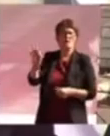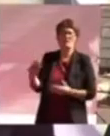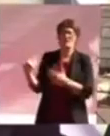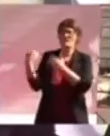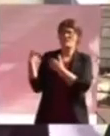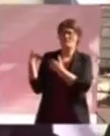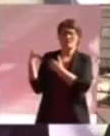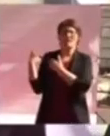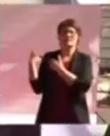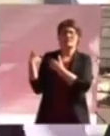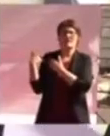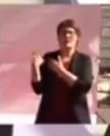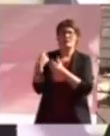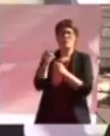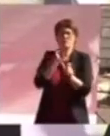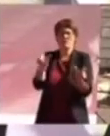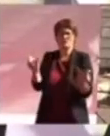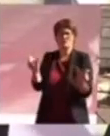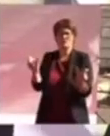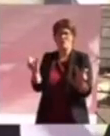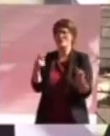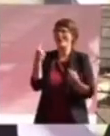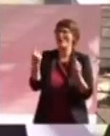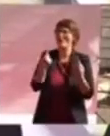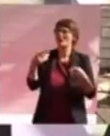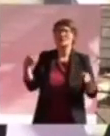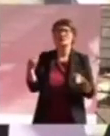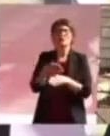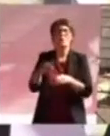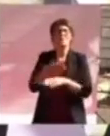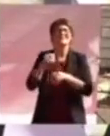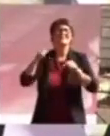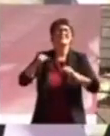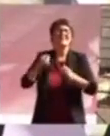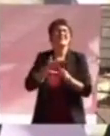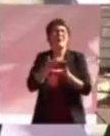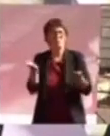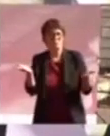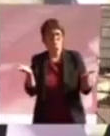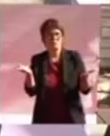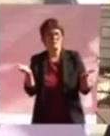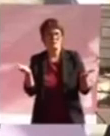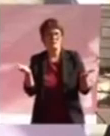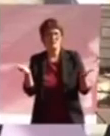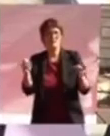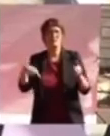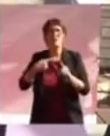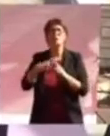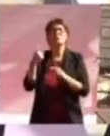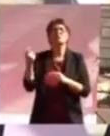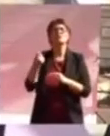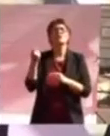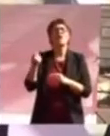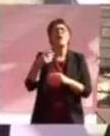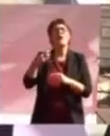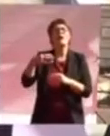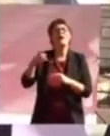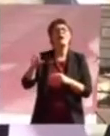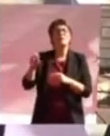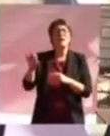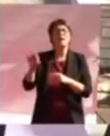della della sanità pubblica inoltre le circolari del mef e del ministero della funzione pubblica